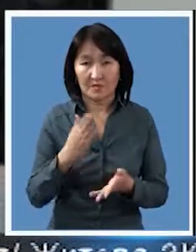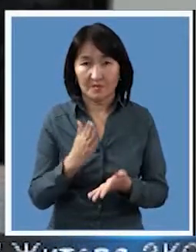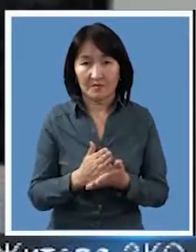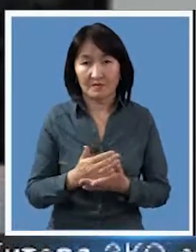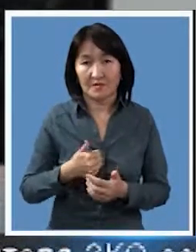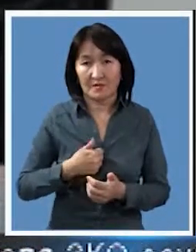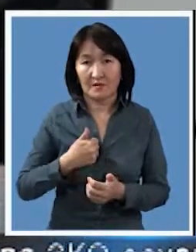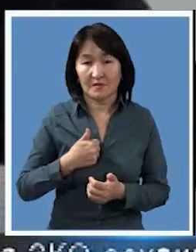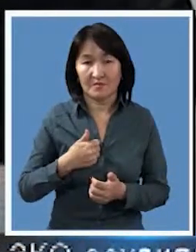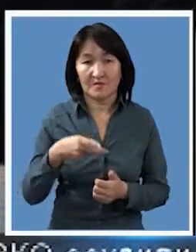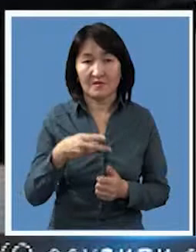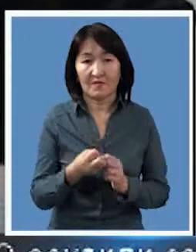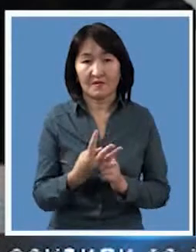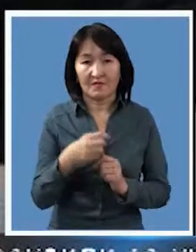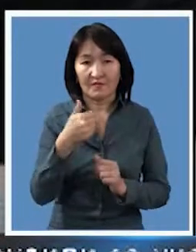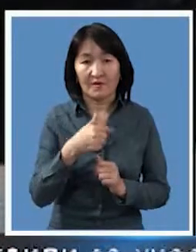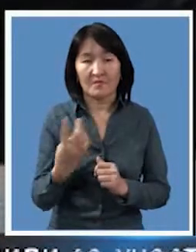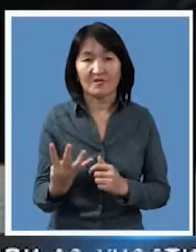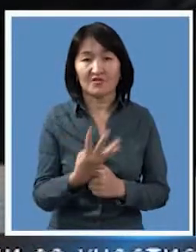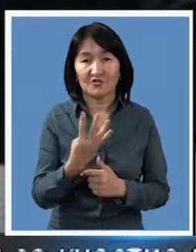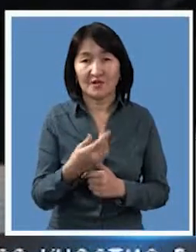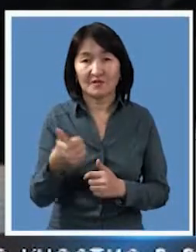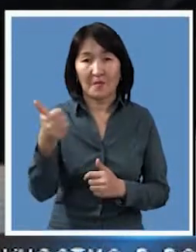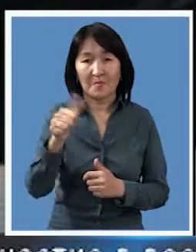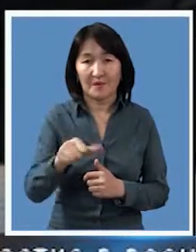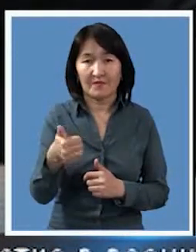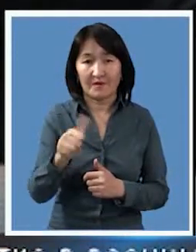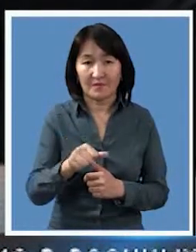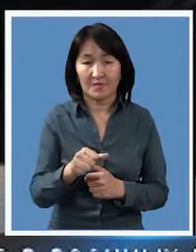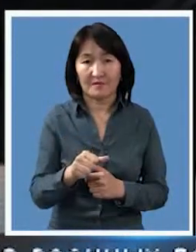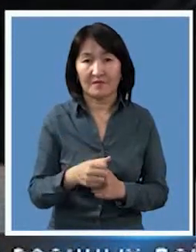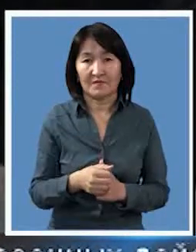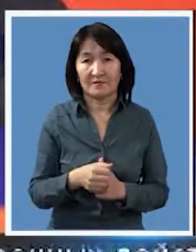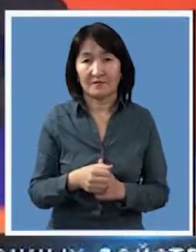2013 году мы завоевали 4 первых места, в 2014 – 2 первых места.